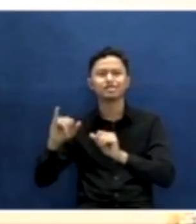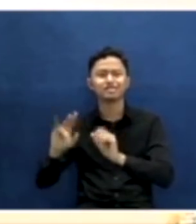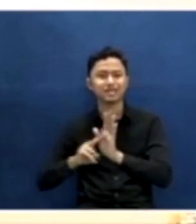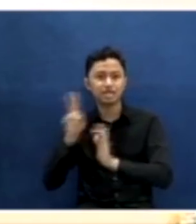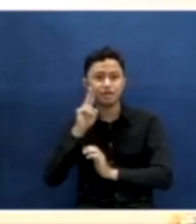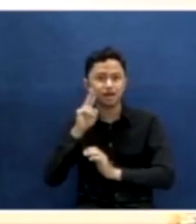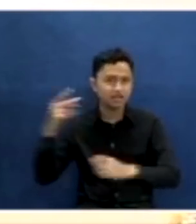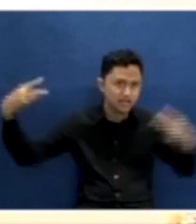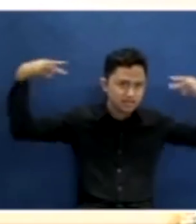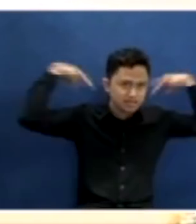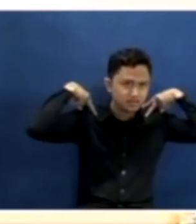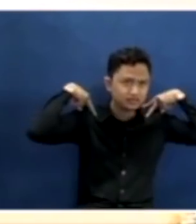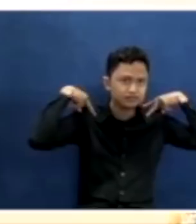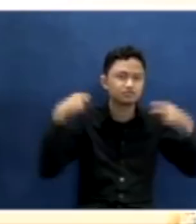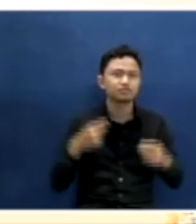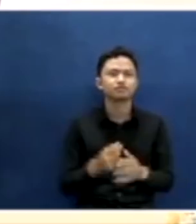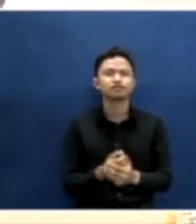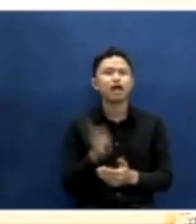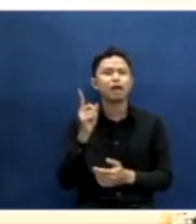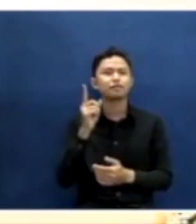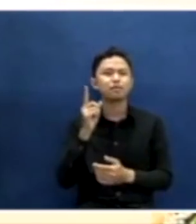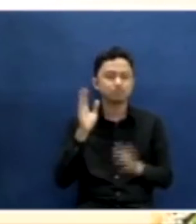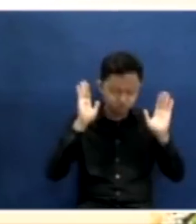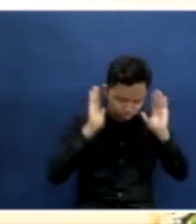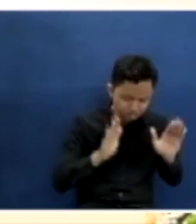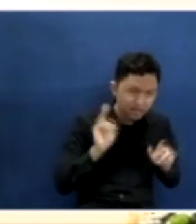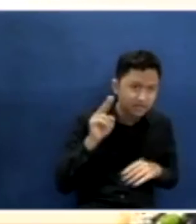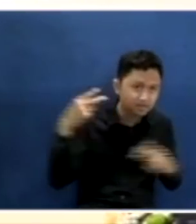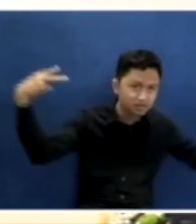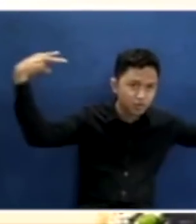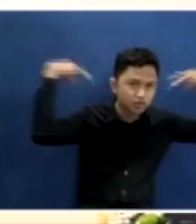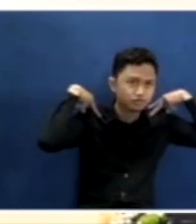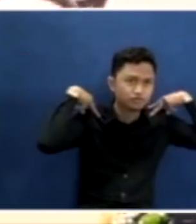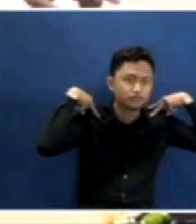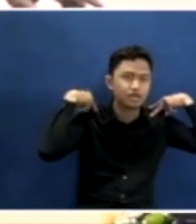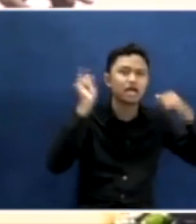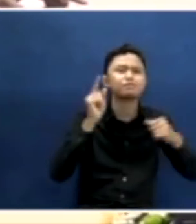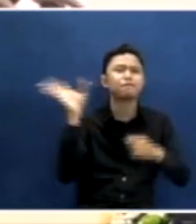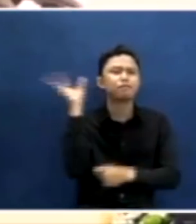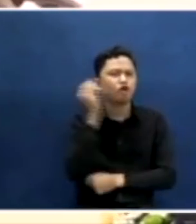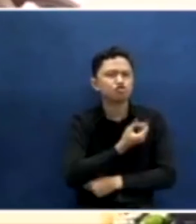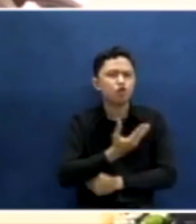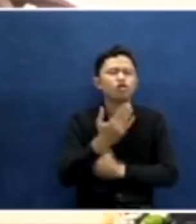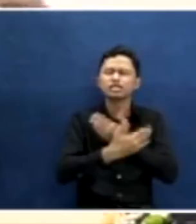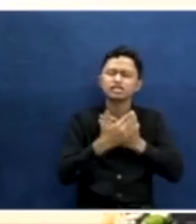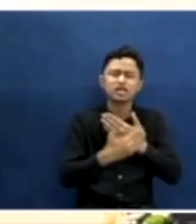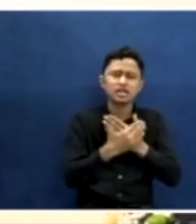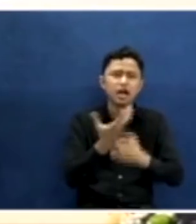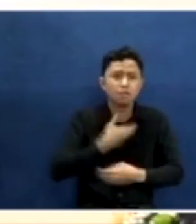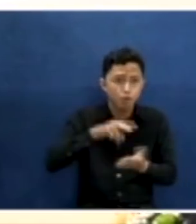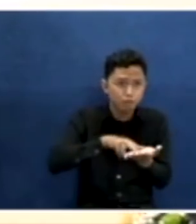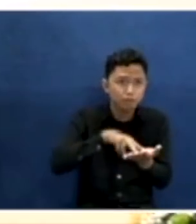sujud-sujud Hai karena ada Hasan dan Husain di atas punggungnya Rosulullah saking sayangnya Rasulullah kepada Hasan dan Husen